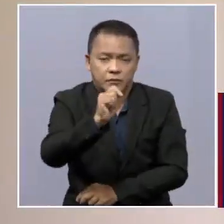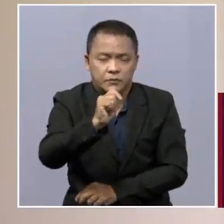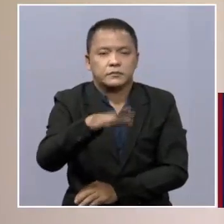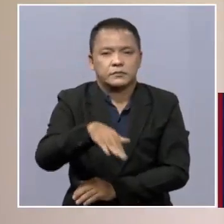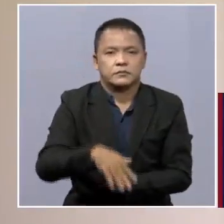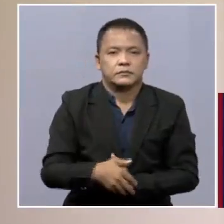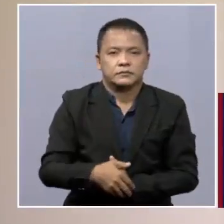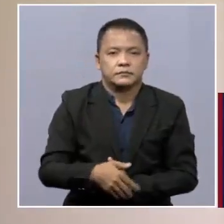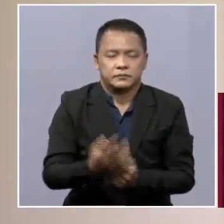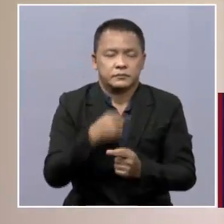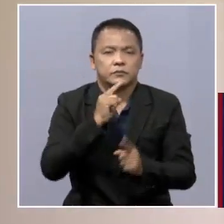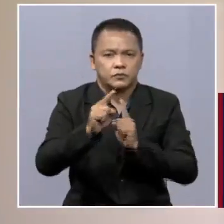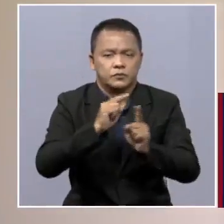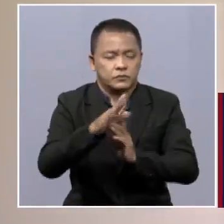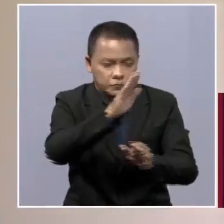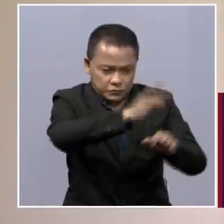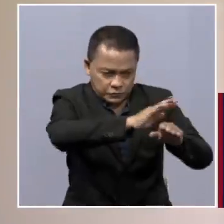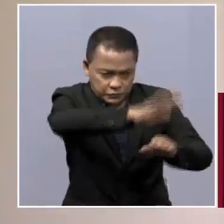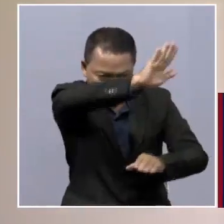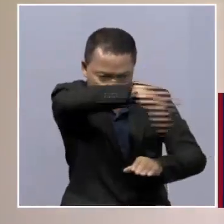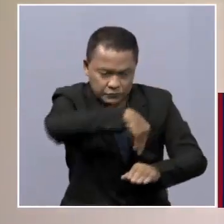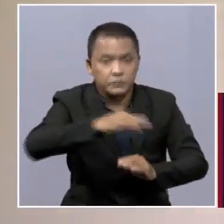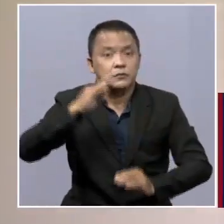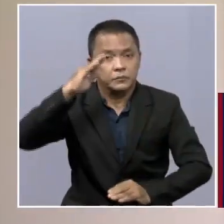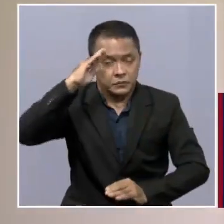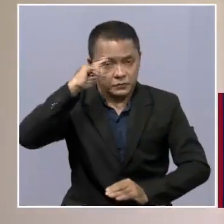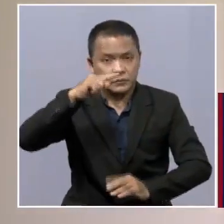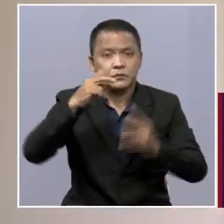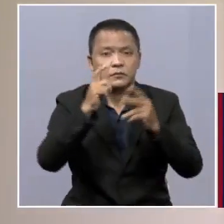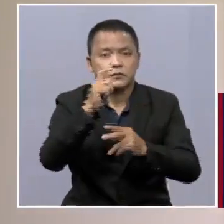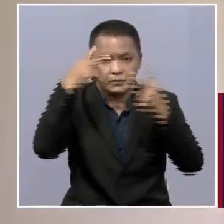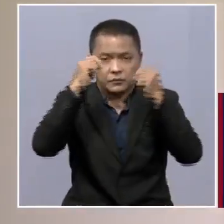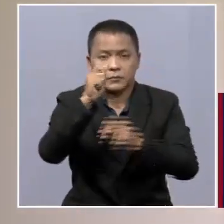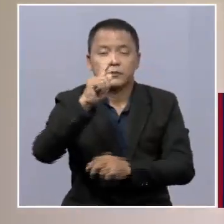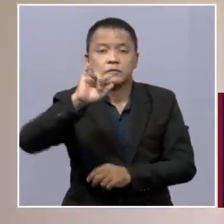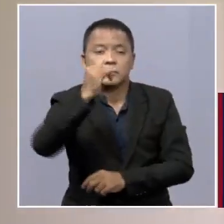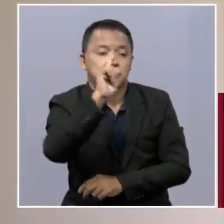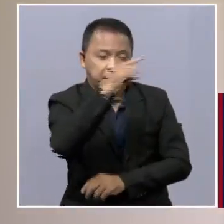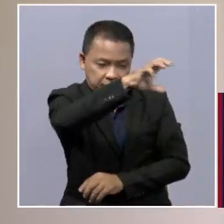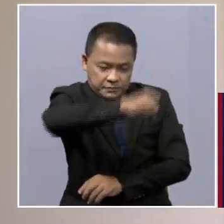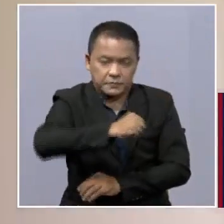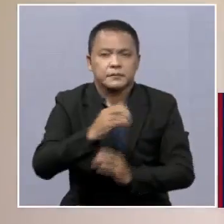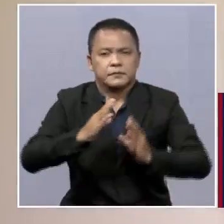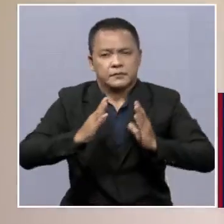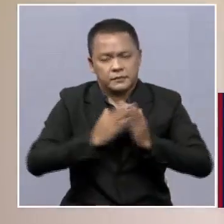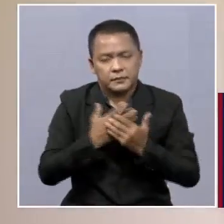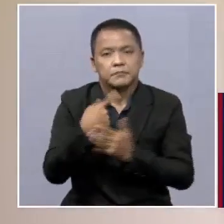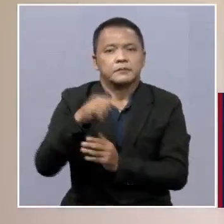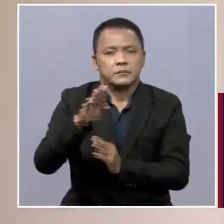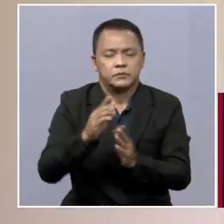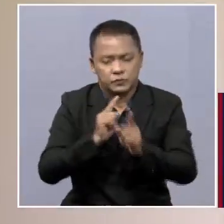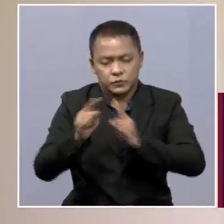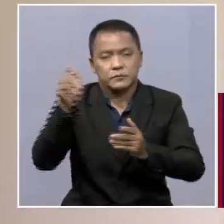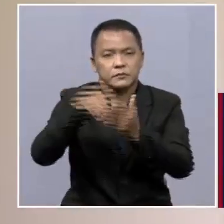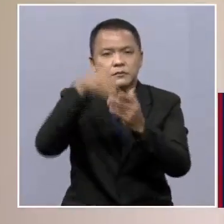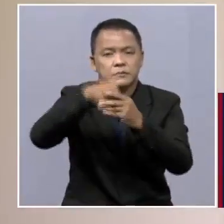ใหญ่อำเภอสามโคกเป็นคนที่ชักชวนบิ๊กแจ๊สพลตำรวจโทคำรณวิทย์มาก่อตั้งกลุ่มคนรักปทุมนะครับแล้วก็ลุยศึกเลือก